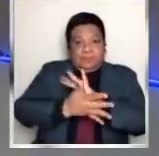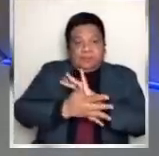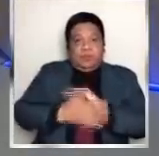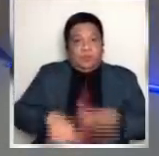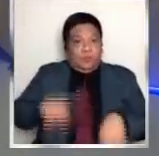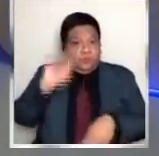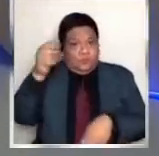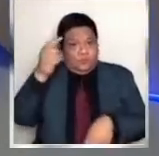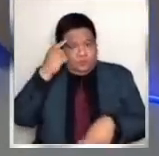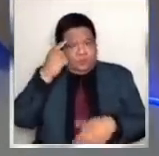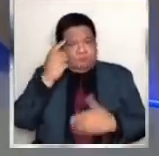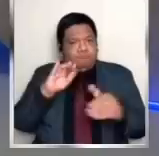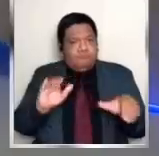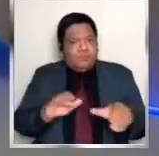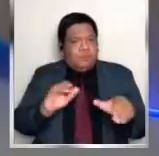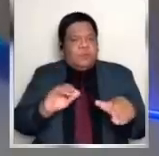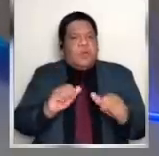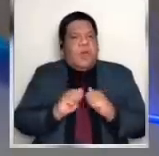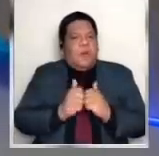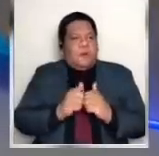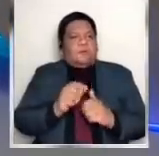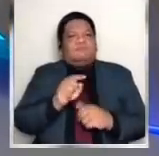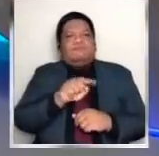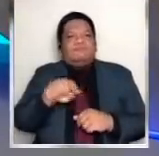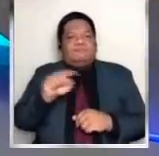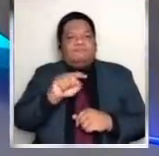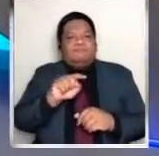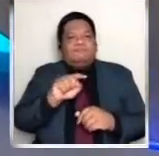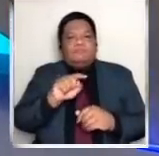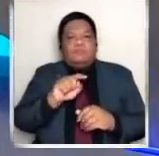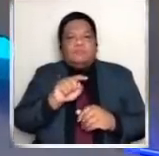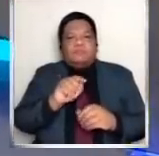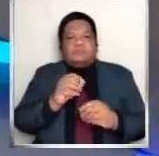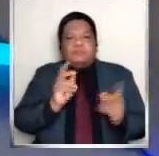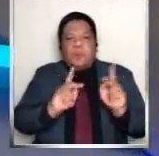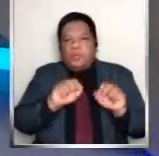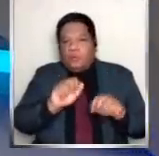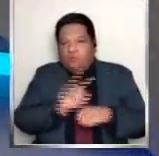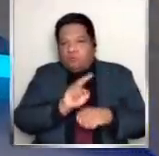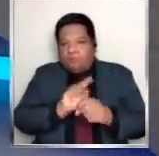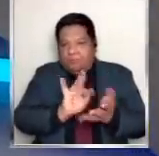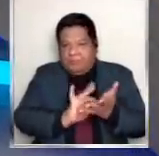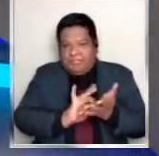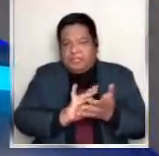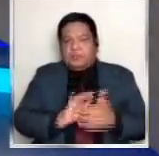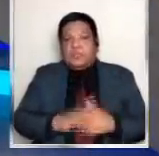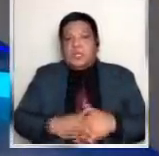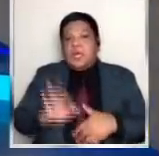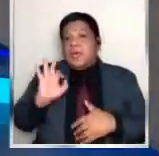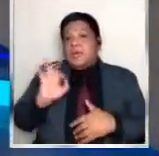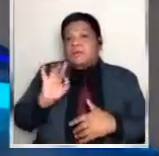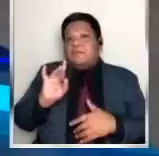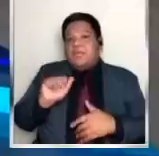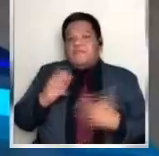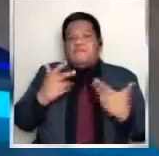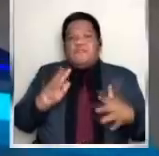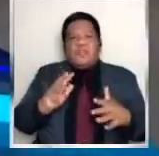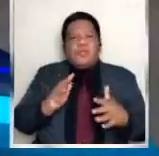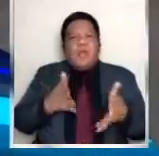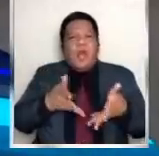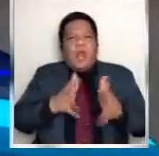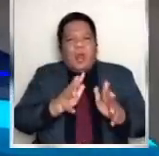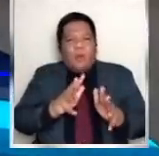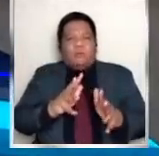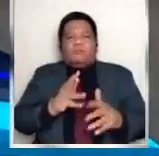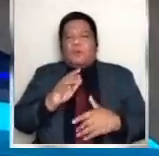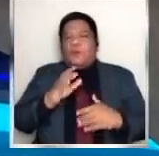na nakararami ang gamot. Nagbigay na po ng compassionate use permit ang Food and Drug Administration para rito, pero may nagsasabing hindi